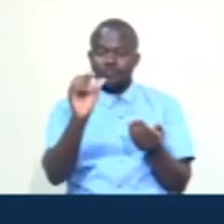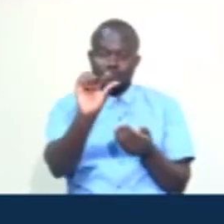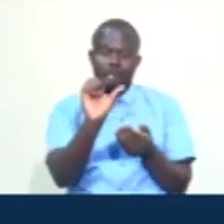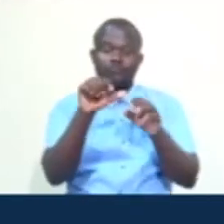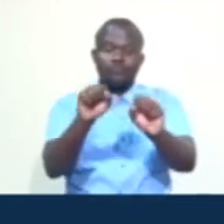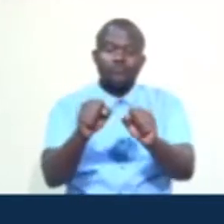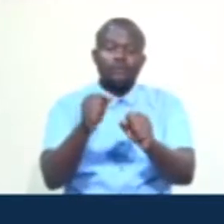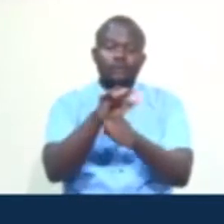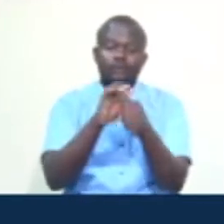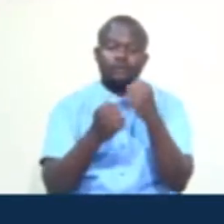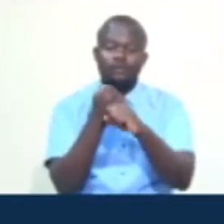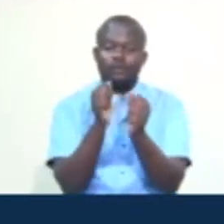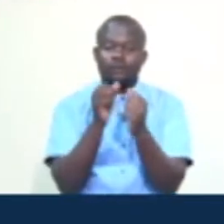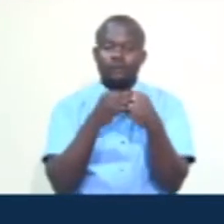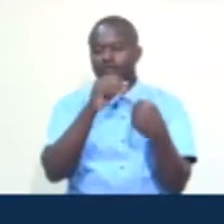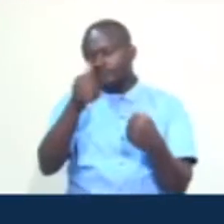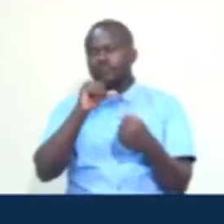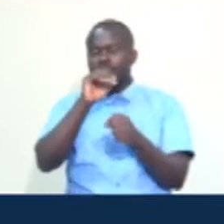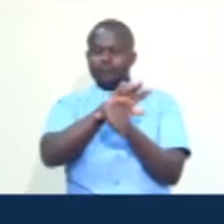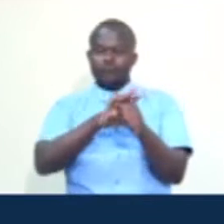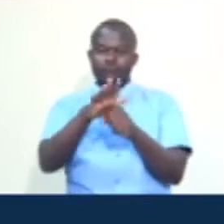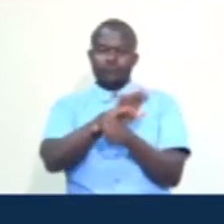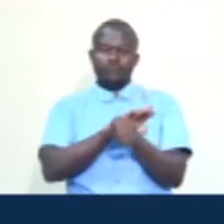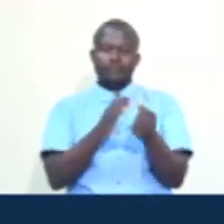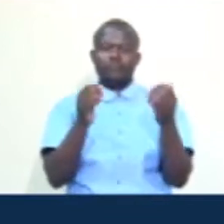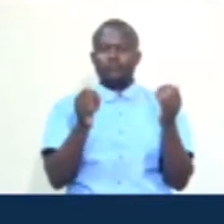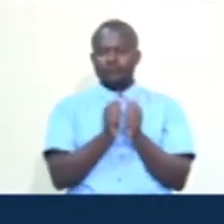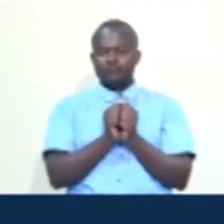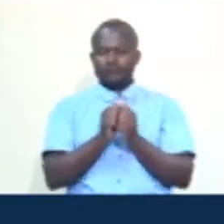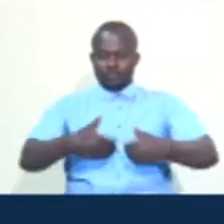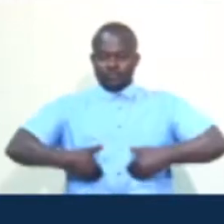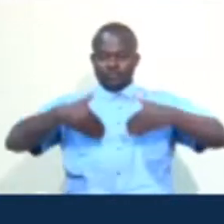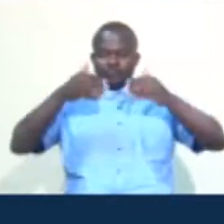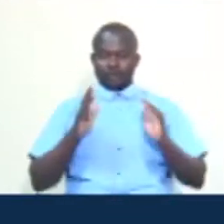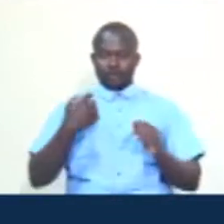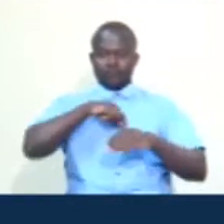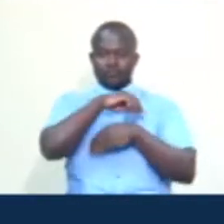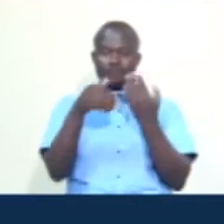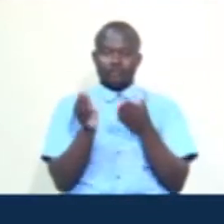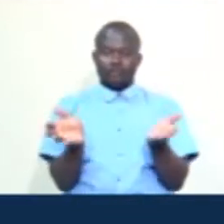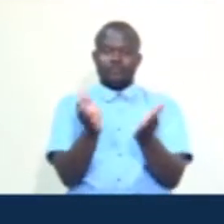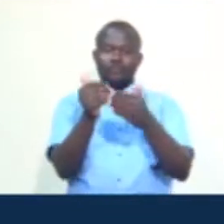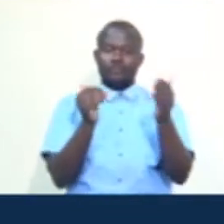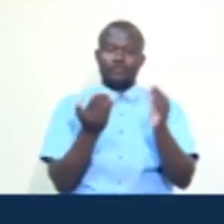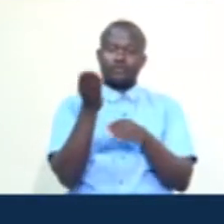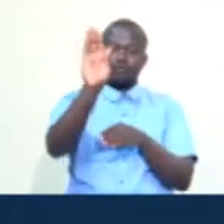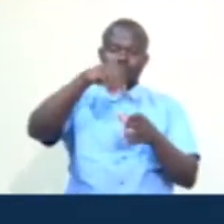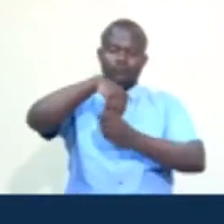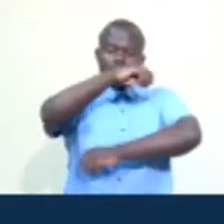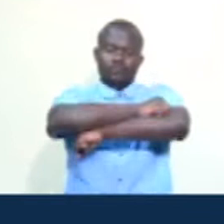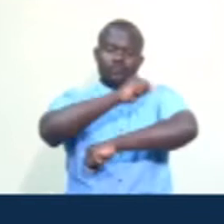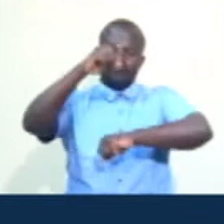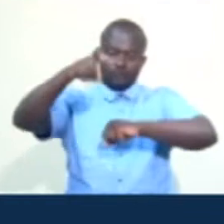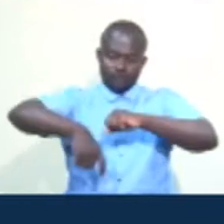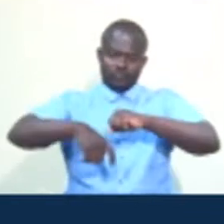imyaka 18 n'abatarayuzuza ikingizi urubyiruko rwacu turi kubashishikariza mbere yo gusubira ku mashuri ko